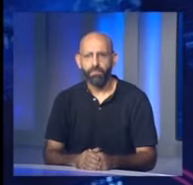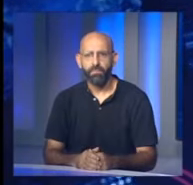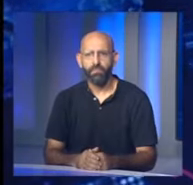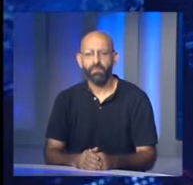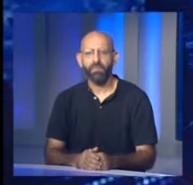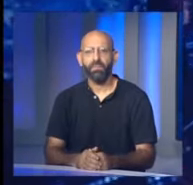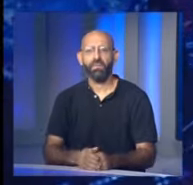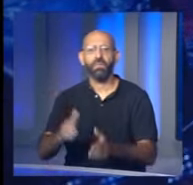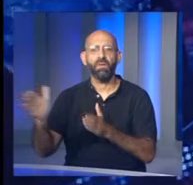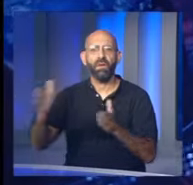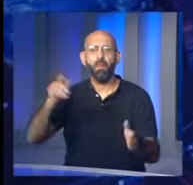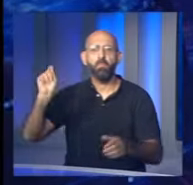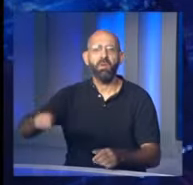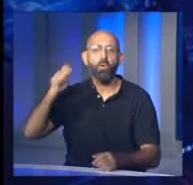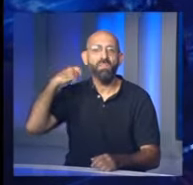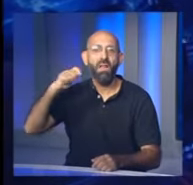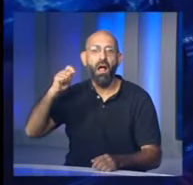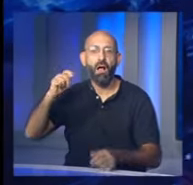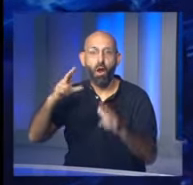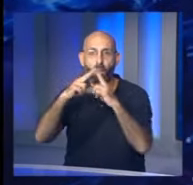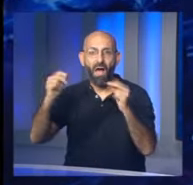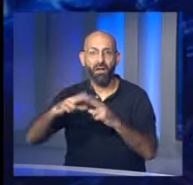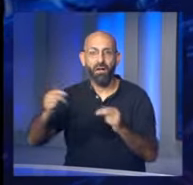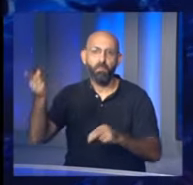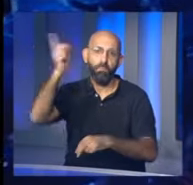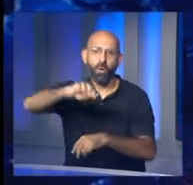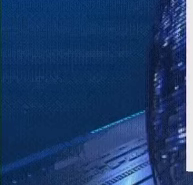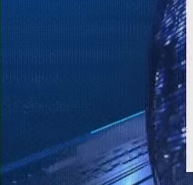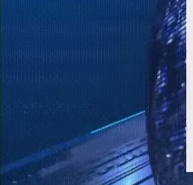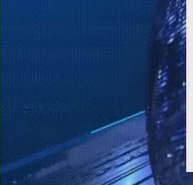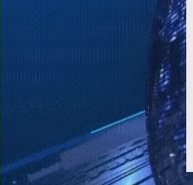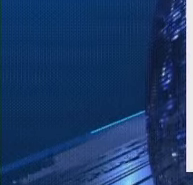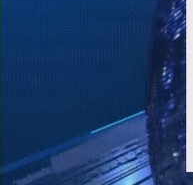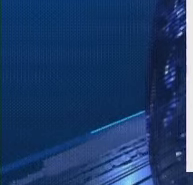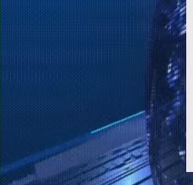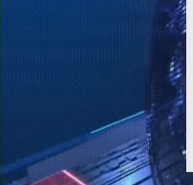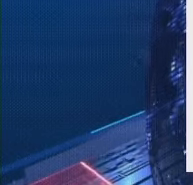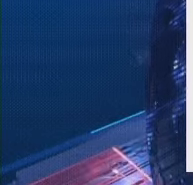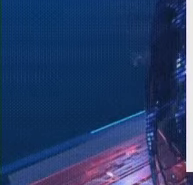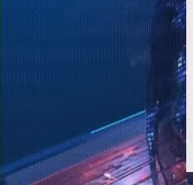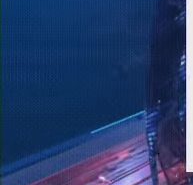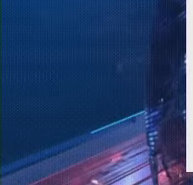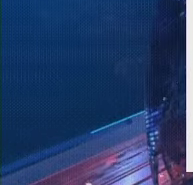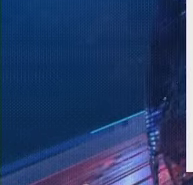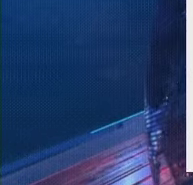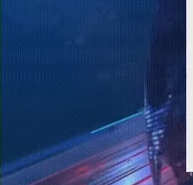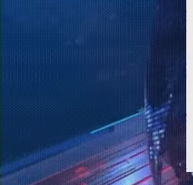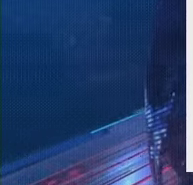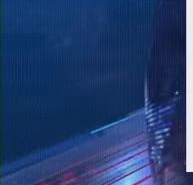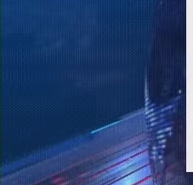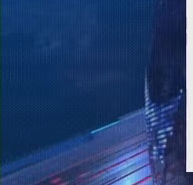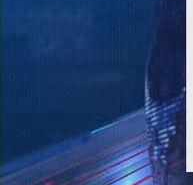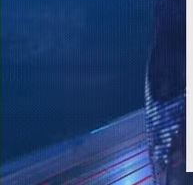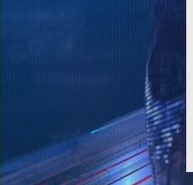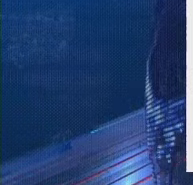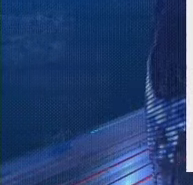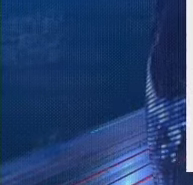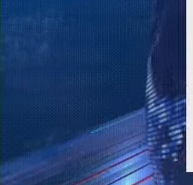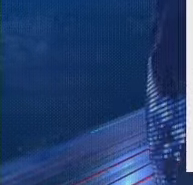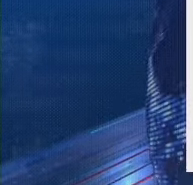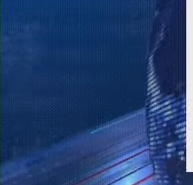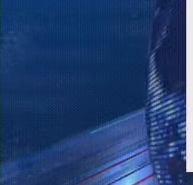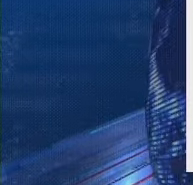باسرها هذا ويعقد مجلس الوزراء جلسه غدا عند العاشره صباحا في السراي الحكومي للبحث في التطورات الراهنه والاوضاع